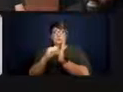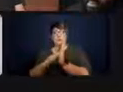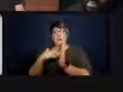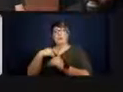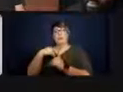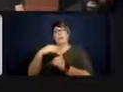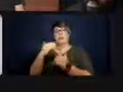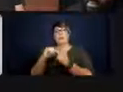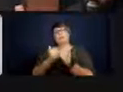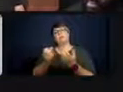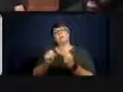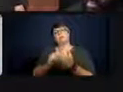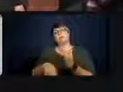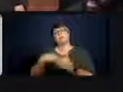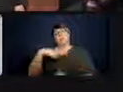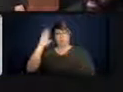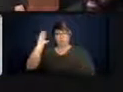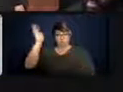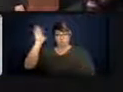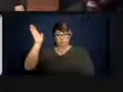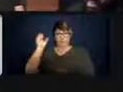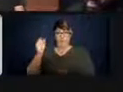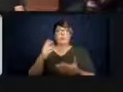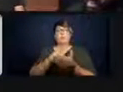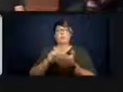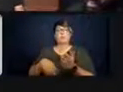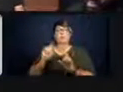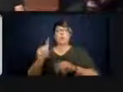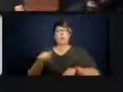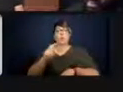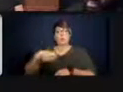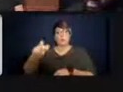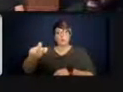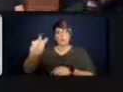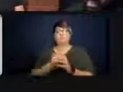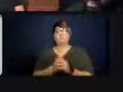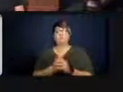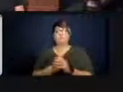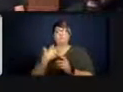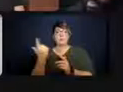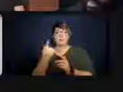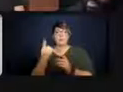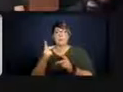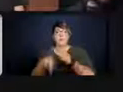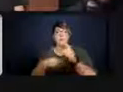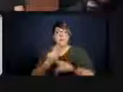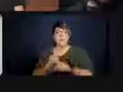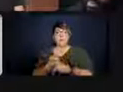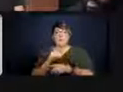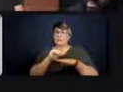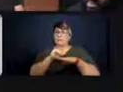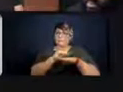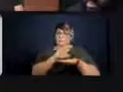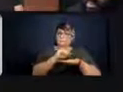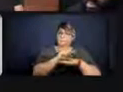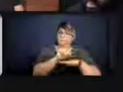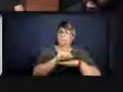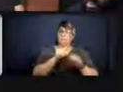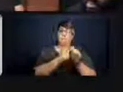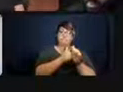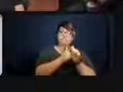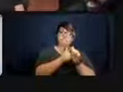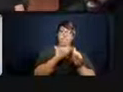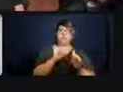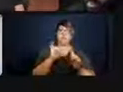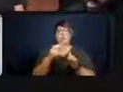نعمل أكثر لنعرف كم عدد الطلاب الذين ذهبوا ربما إلى هذا التدريب، كم عدد الطلاب